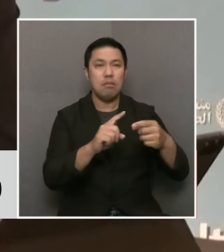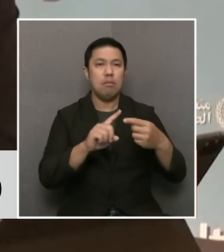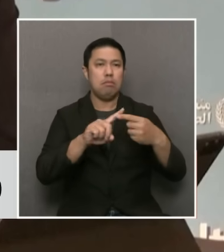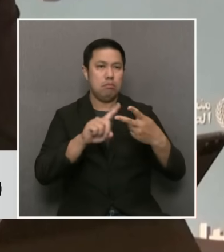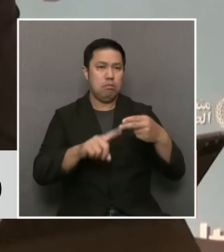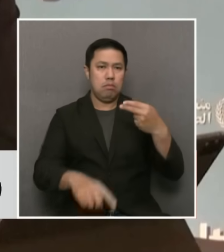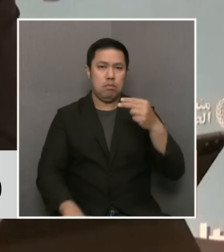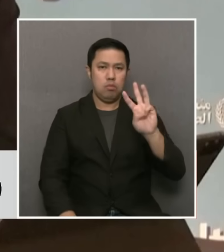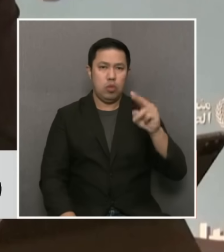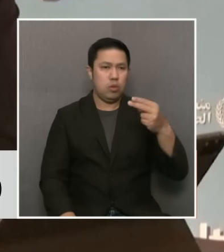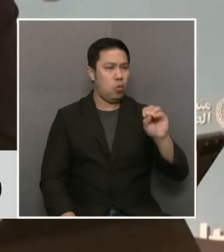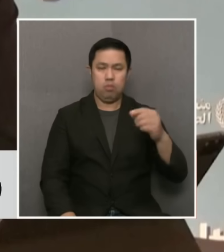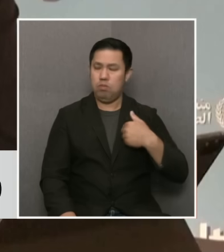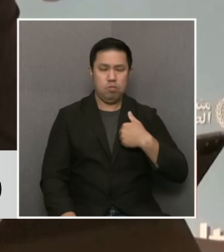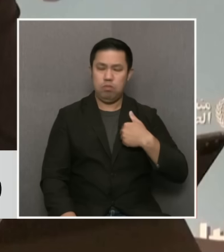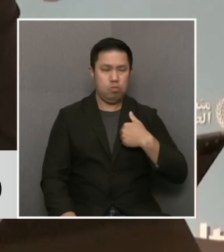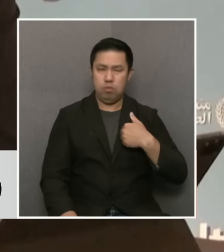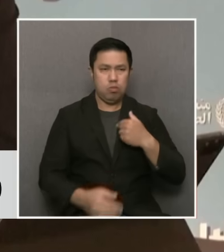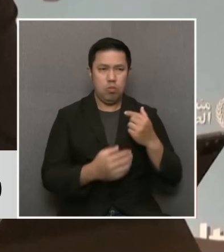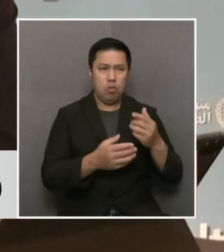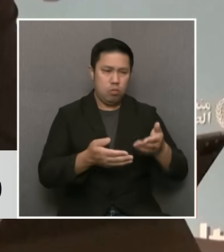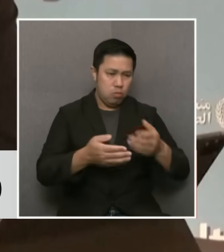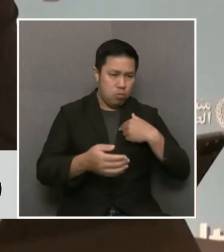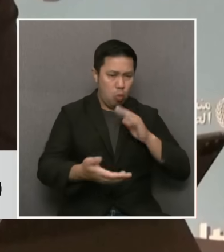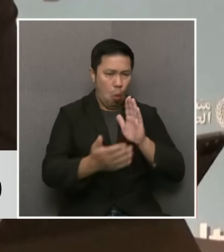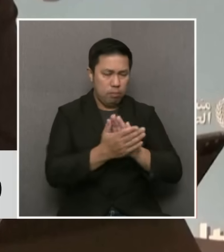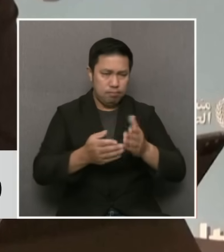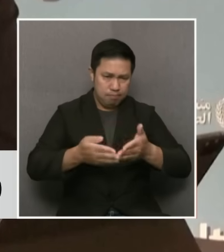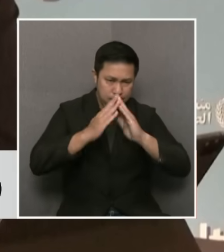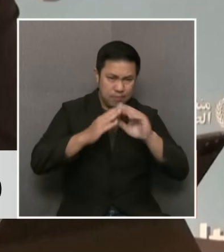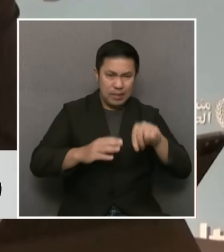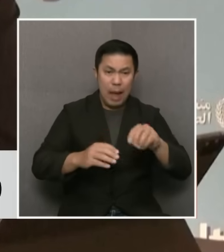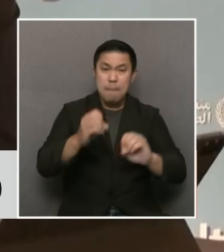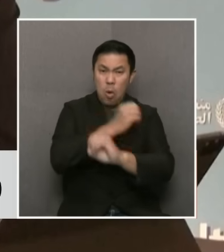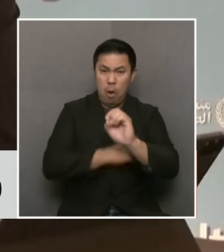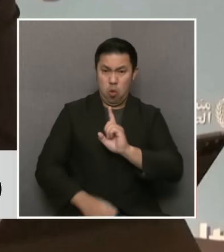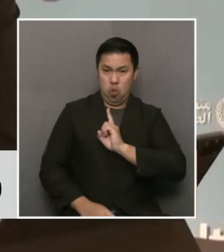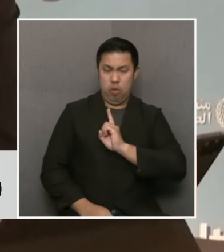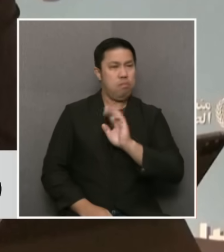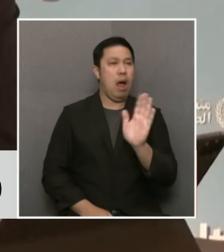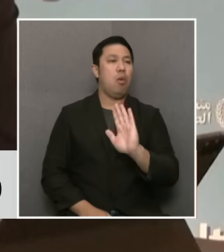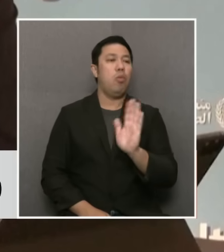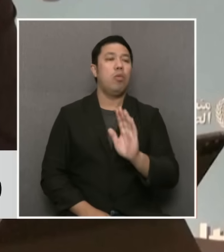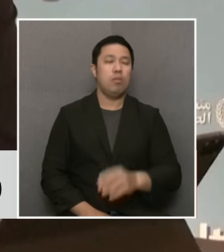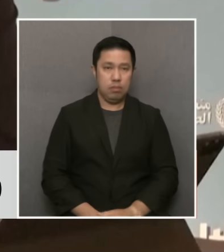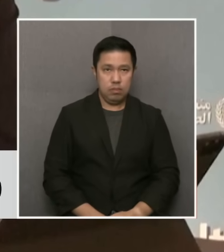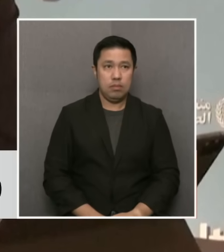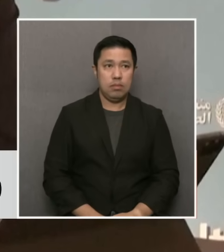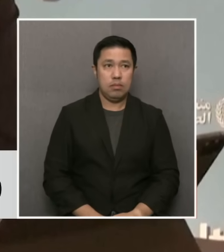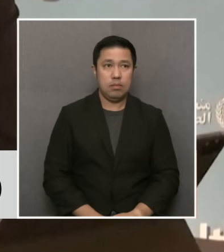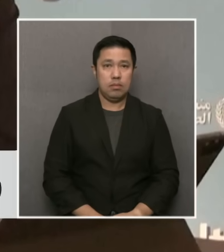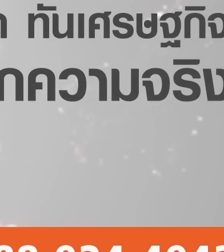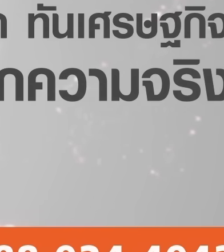จะไม่เข้าร่วมในข้อเสนอในการจัดตั้งเขตปลอดภัยแต่เพียงฝ่ายเดียวใดๆขึ้นในฉนวนกาซาเด็ดขาด